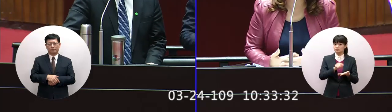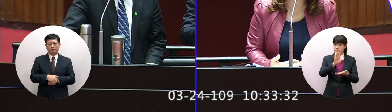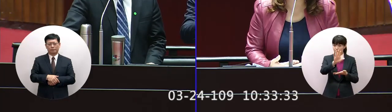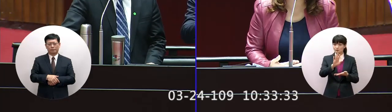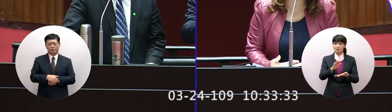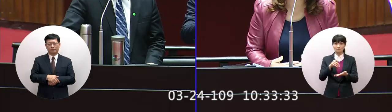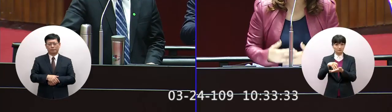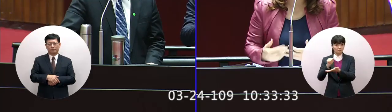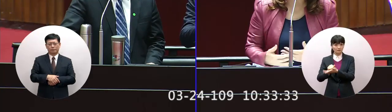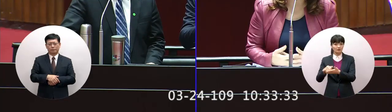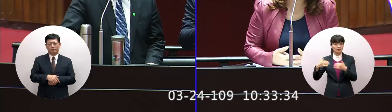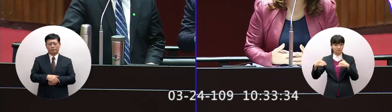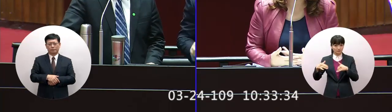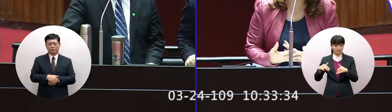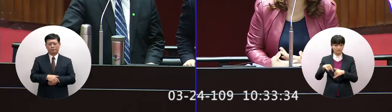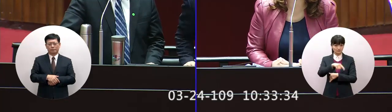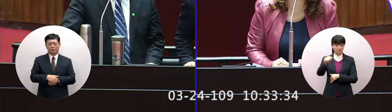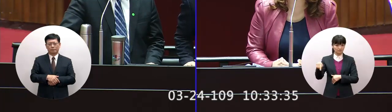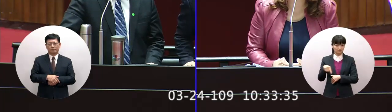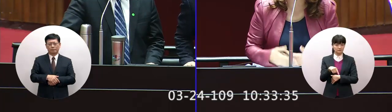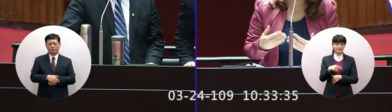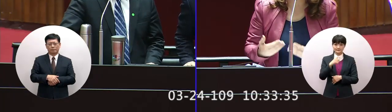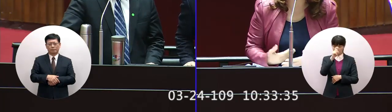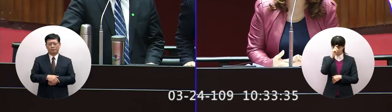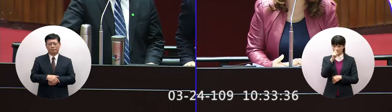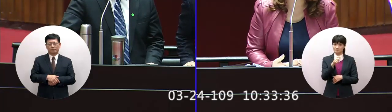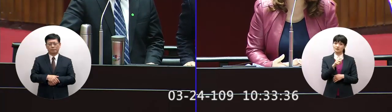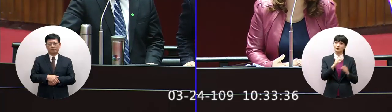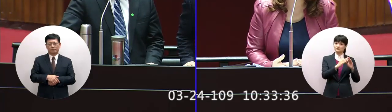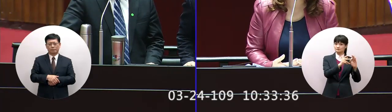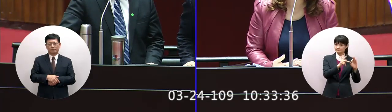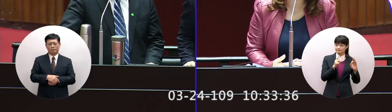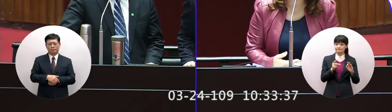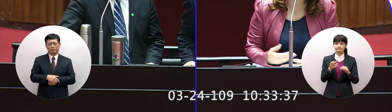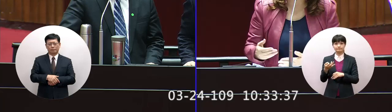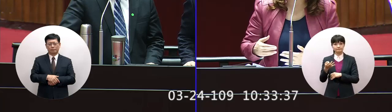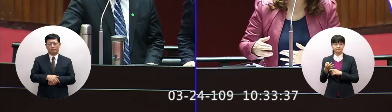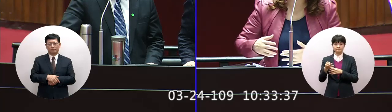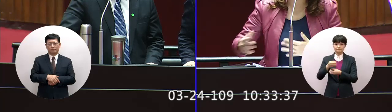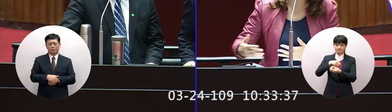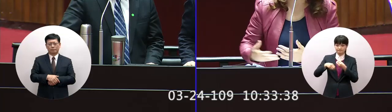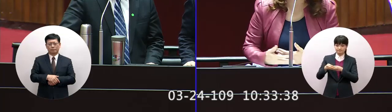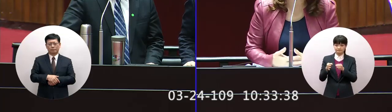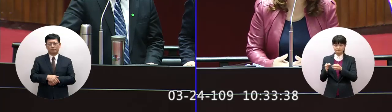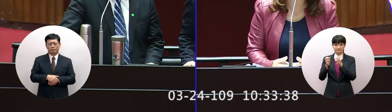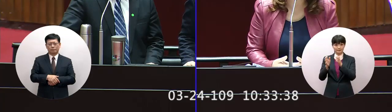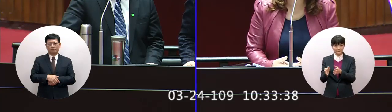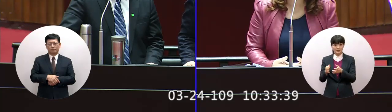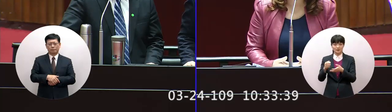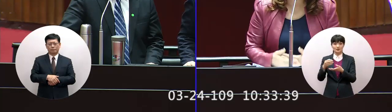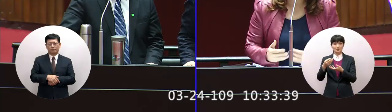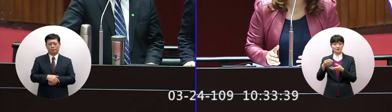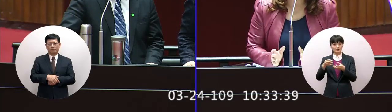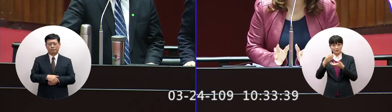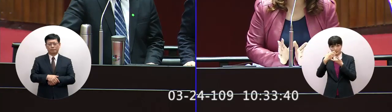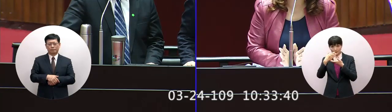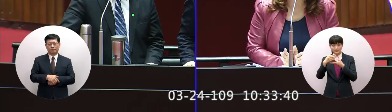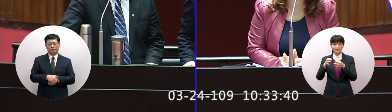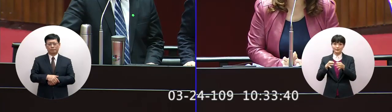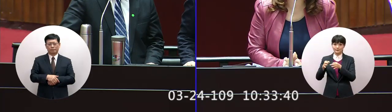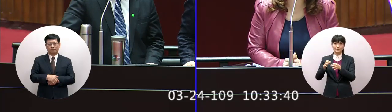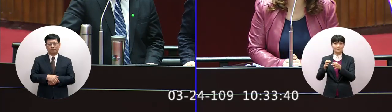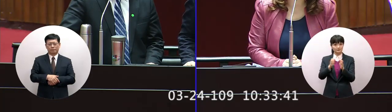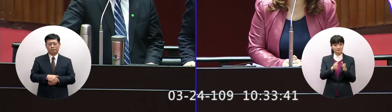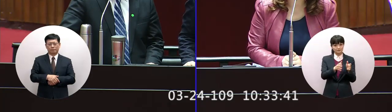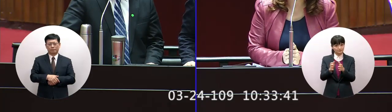涉及的这新住民，他们可能又做一些小本生意，像餐饮业啦，好，或者是一些零售业等等，那他们是不是